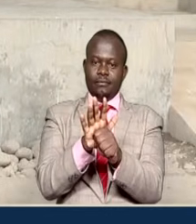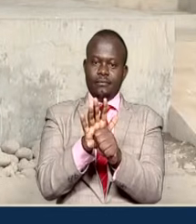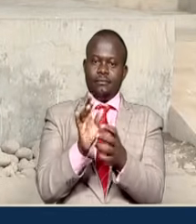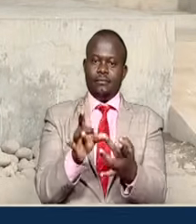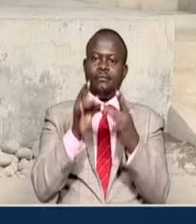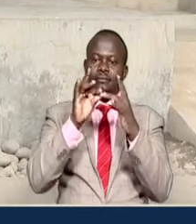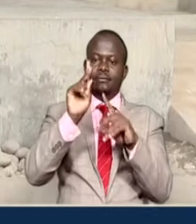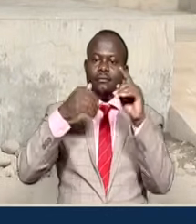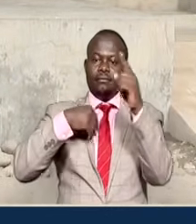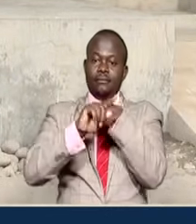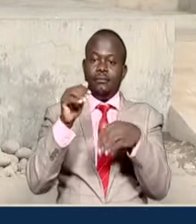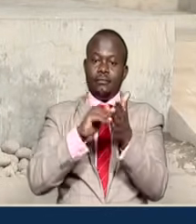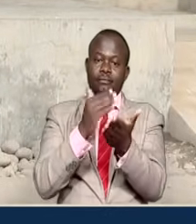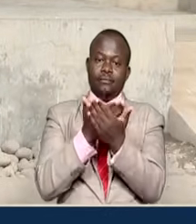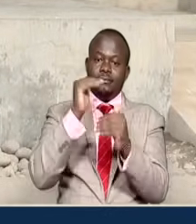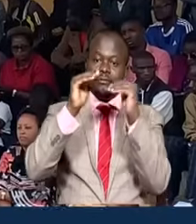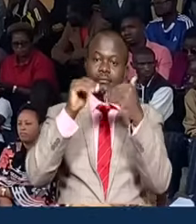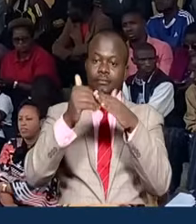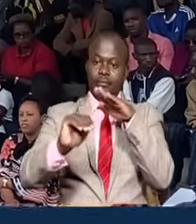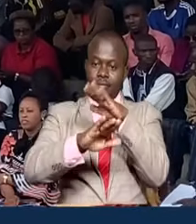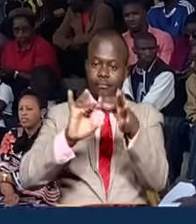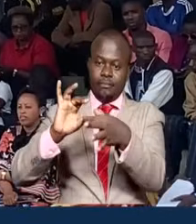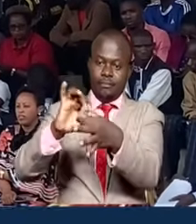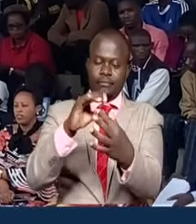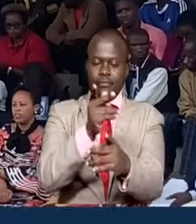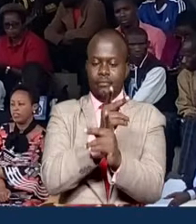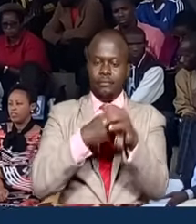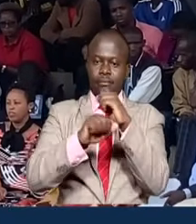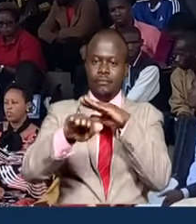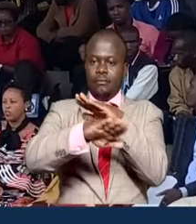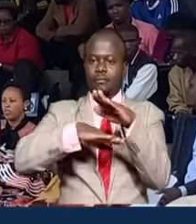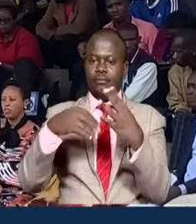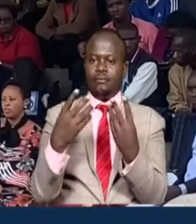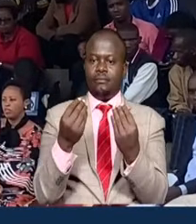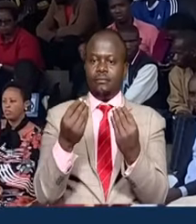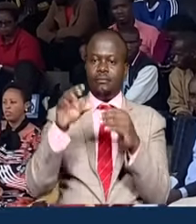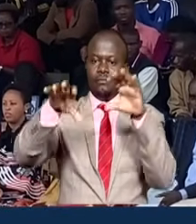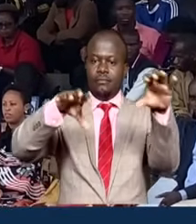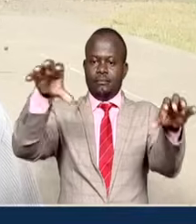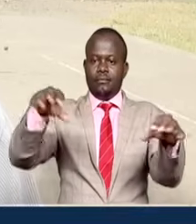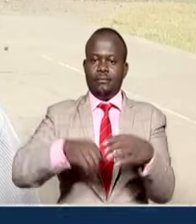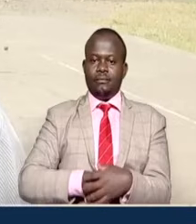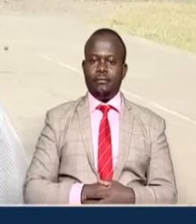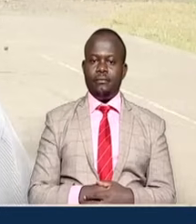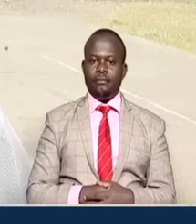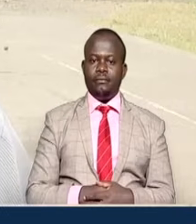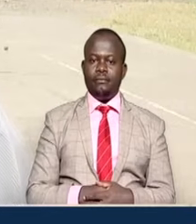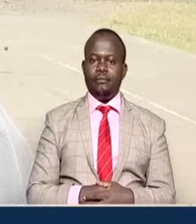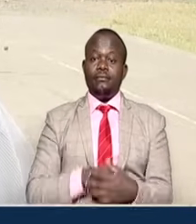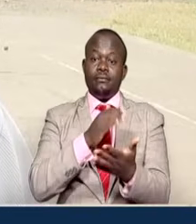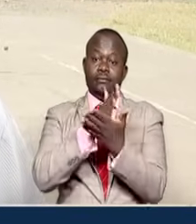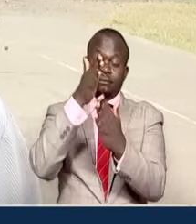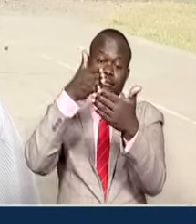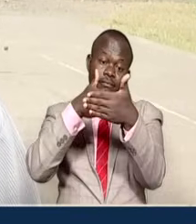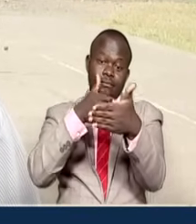bafite ubumuga, bongeye gusaba inzego z'ibanze ubufatanye mu kwita ku bikorwa remezo biborohereza kuri site zabugenewe. Gusimbagamizi